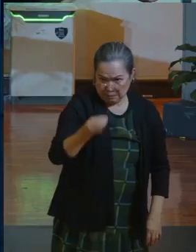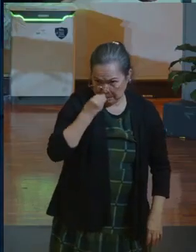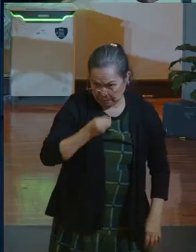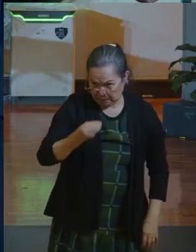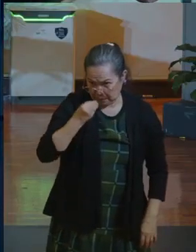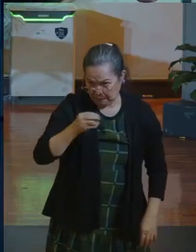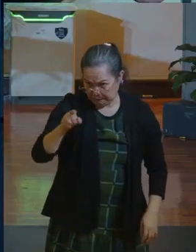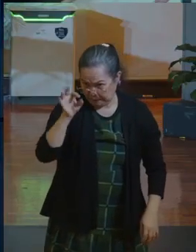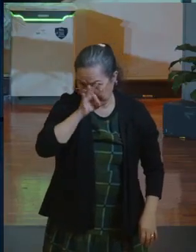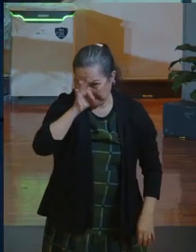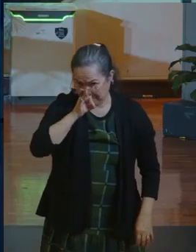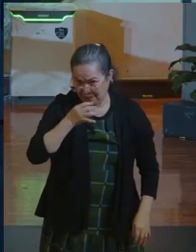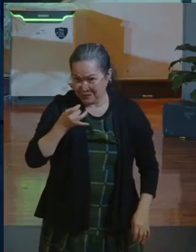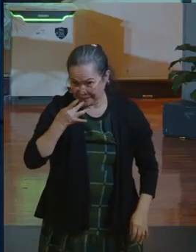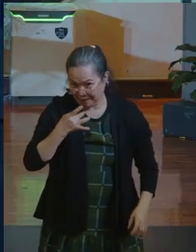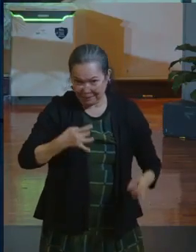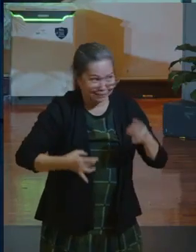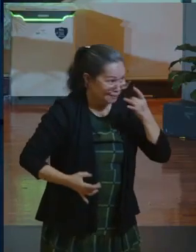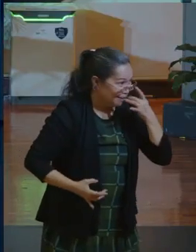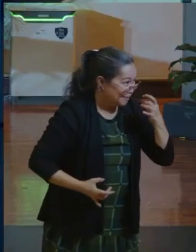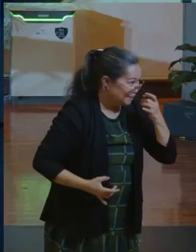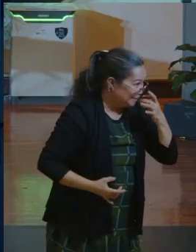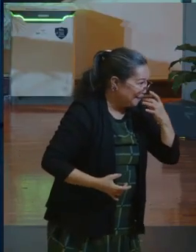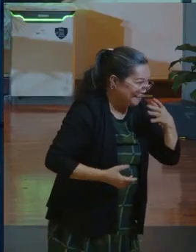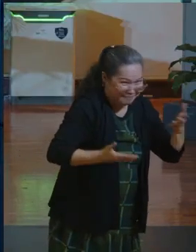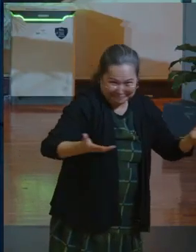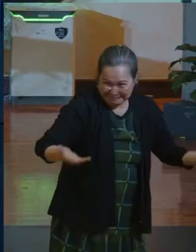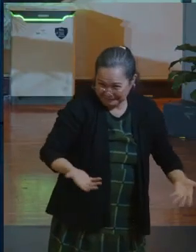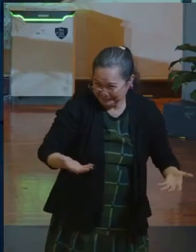ba? Lalo na yung mga tita ng Manila.